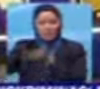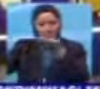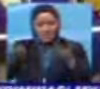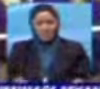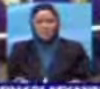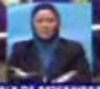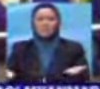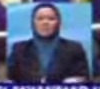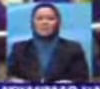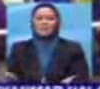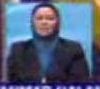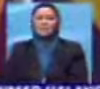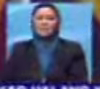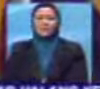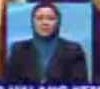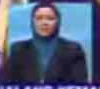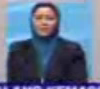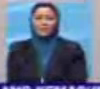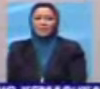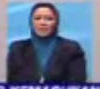sini.